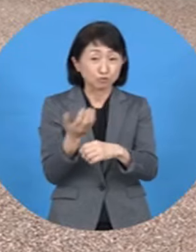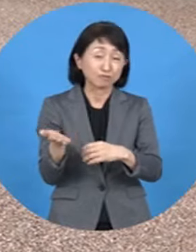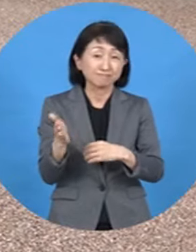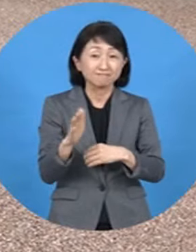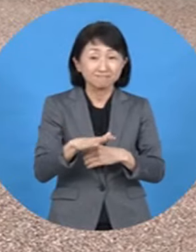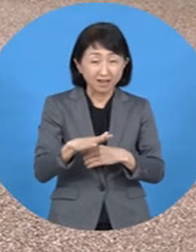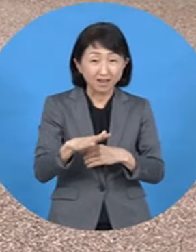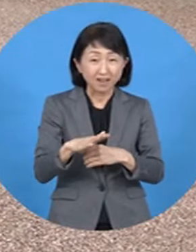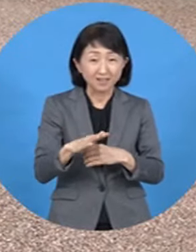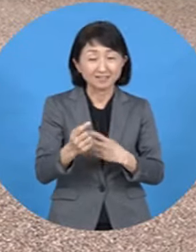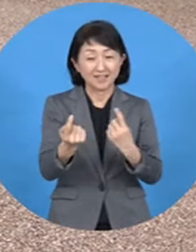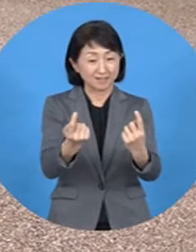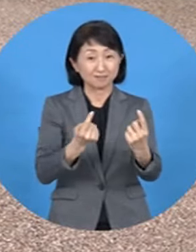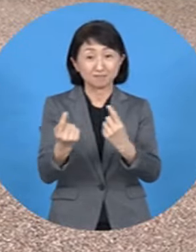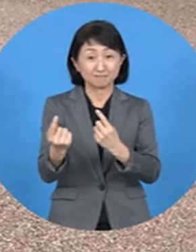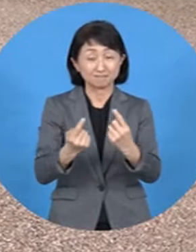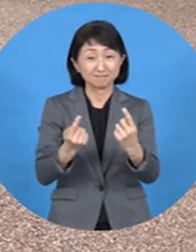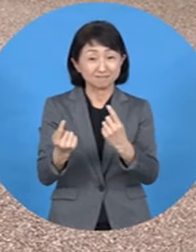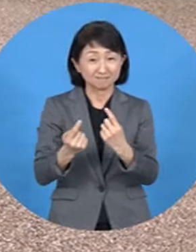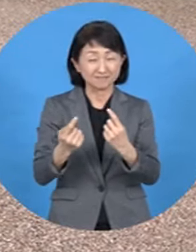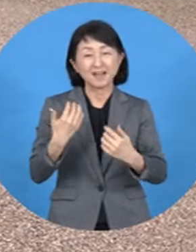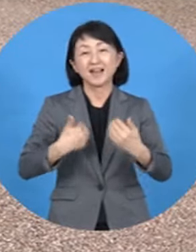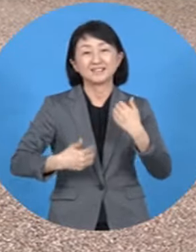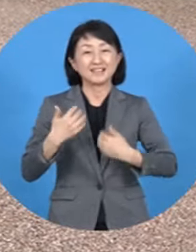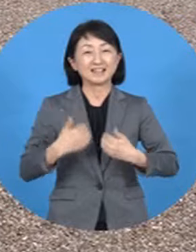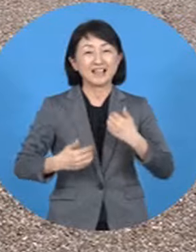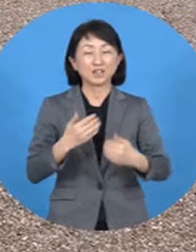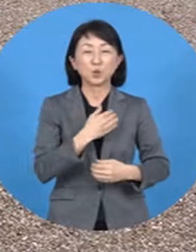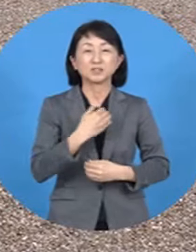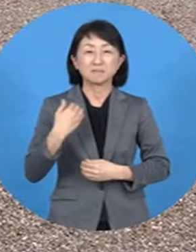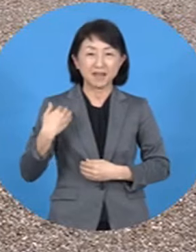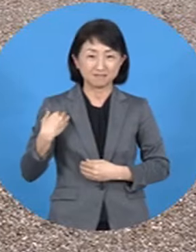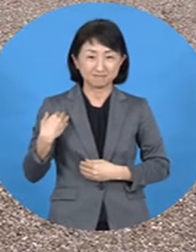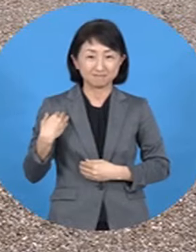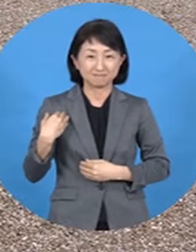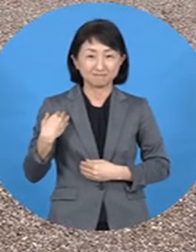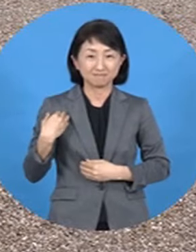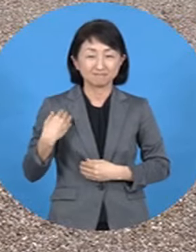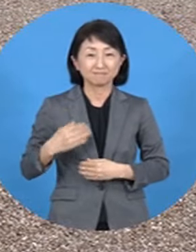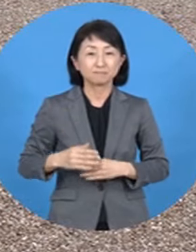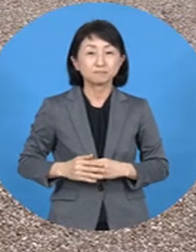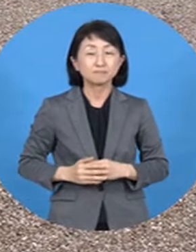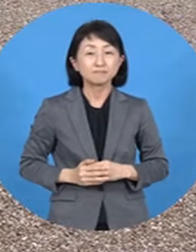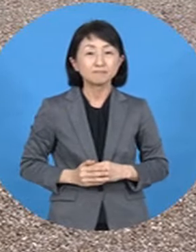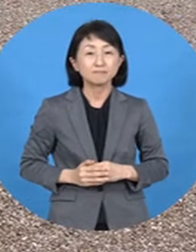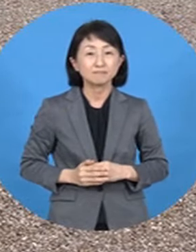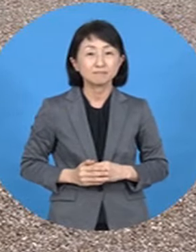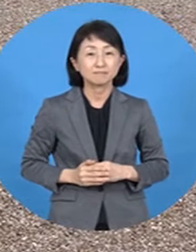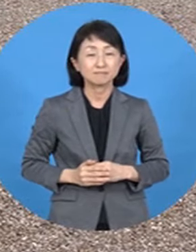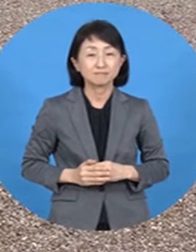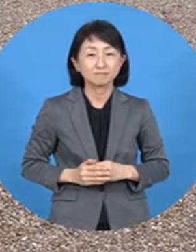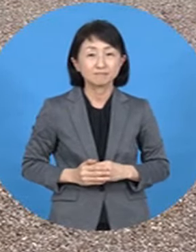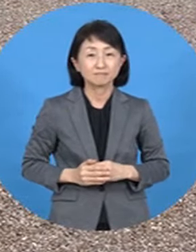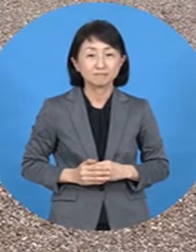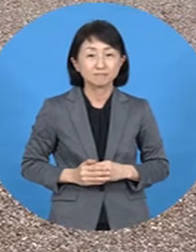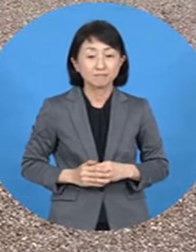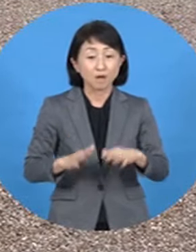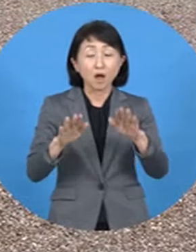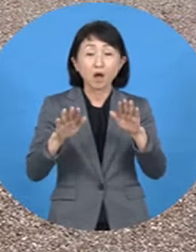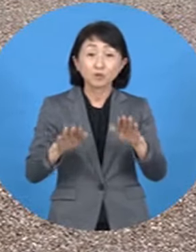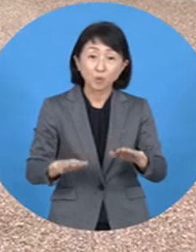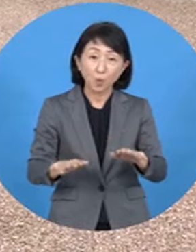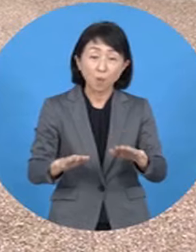い、いろんな方に楽しんでいただける施設になったんですね。はい、今日は、はい、自然に癒されに来たんですけ